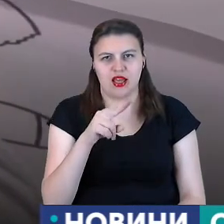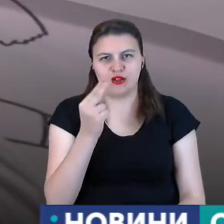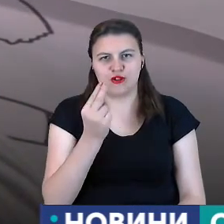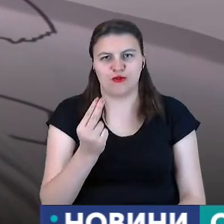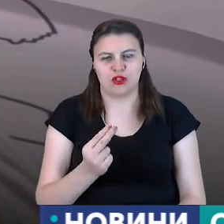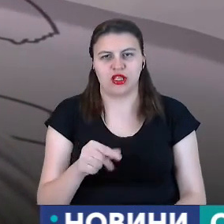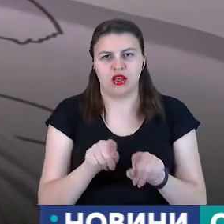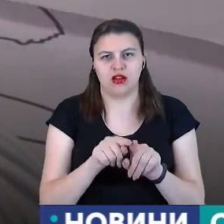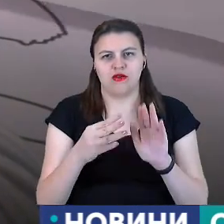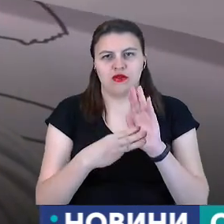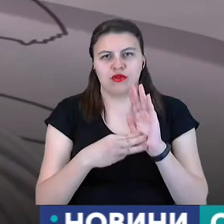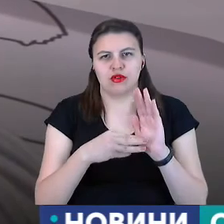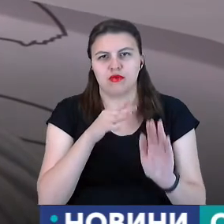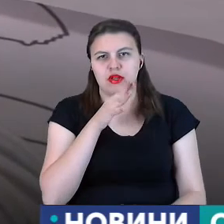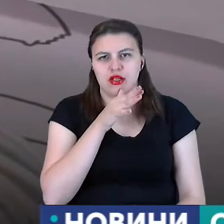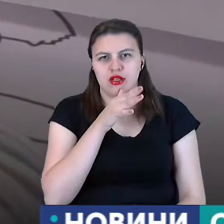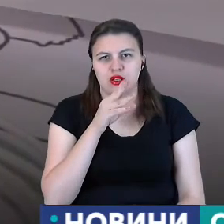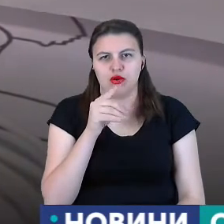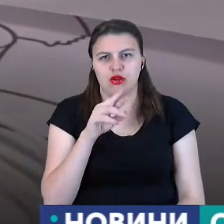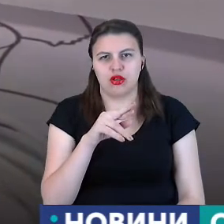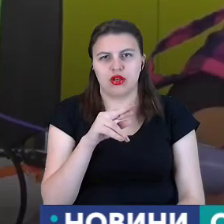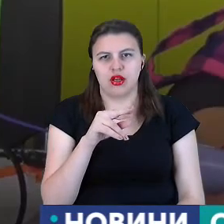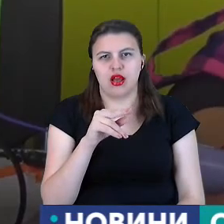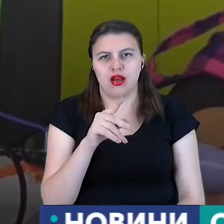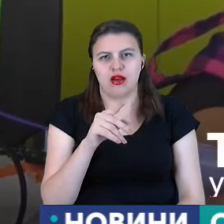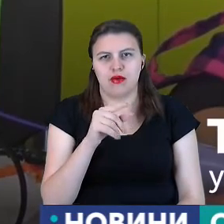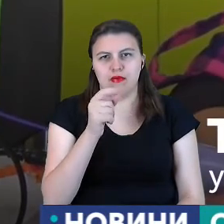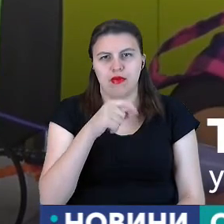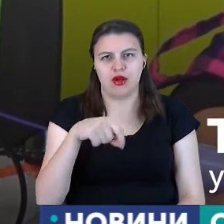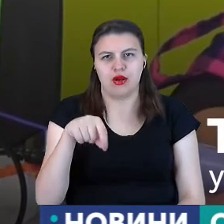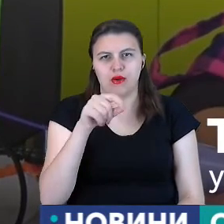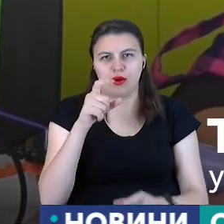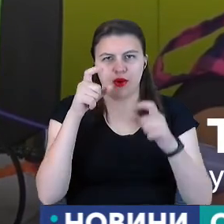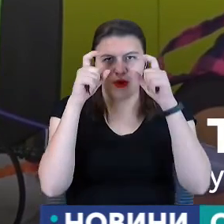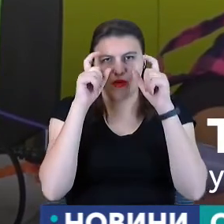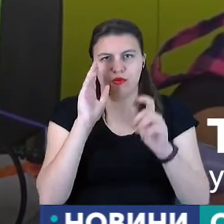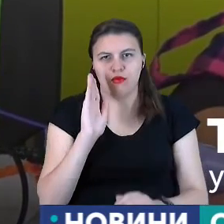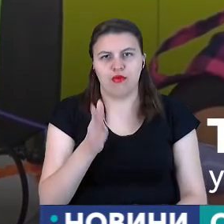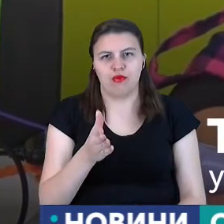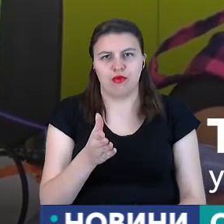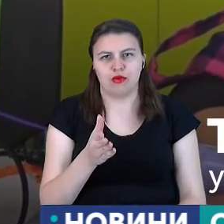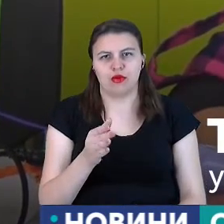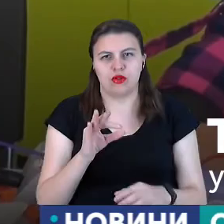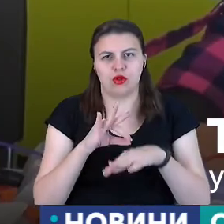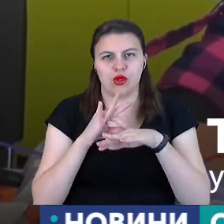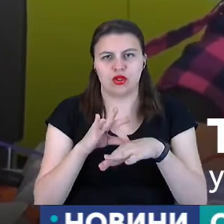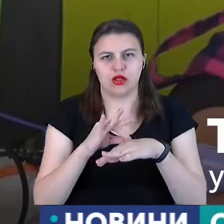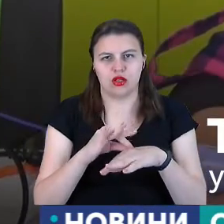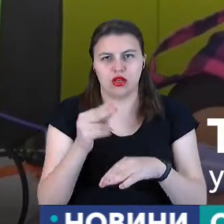8-річна Тоня малює собі окуляри, буде їх носити. Рисувати, там поділки теж можна